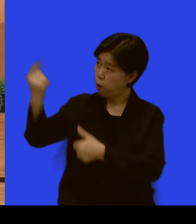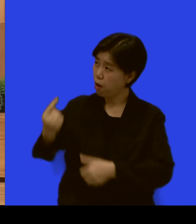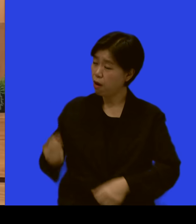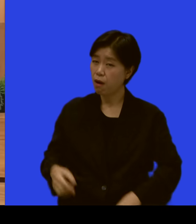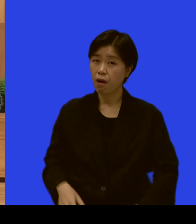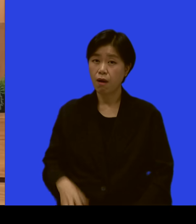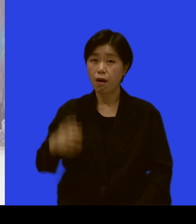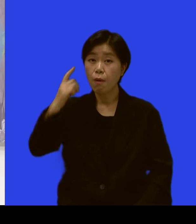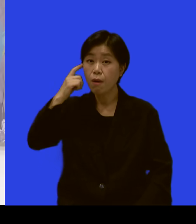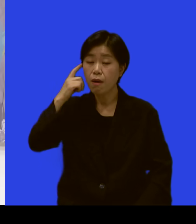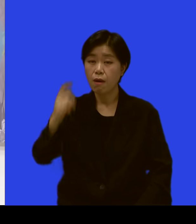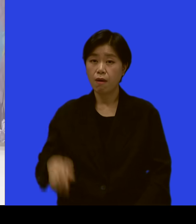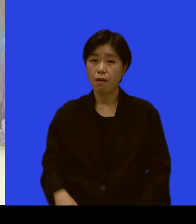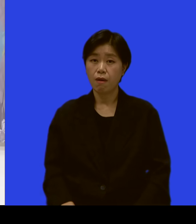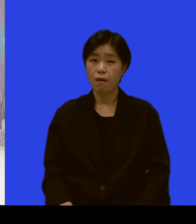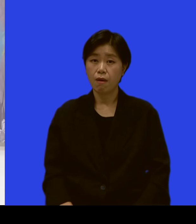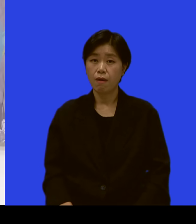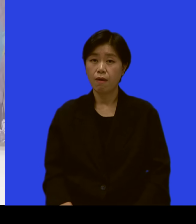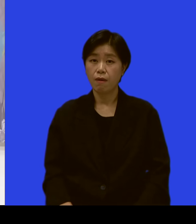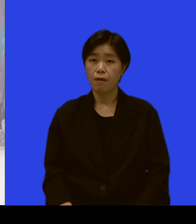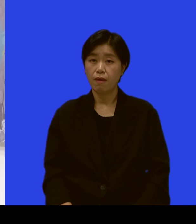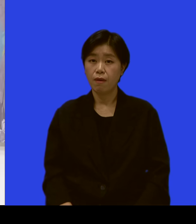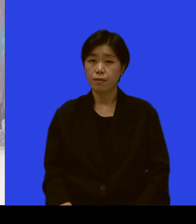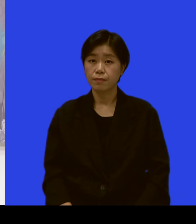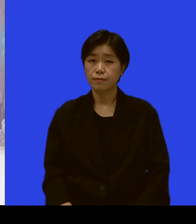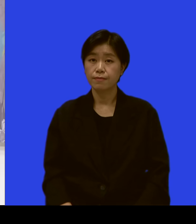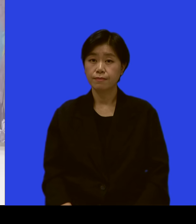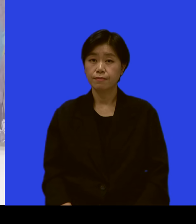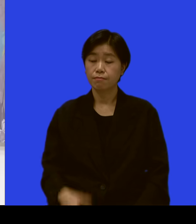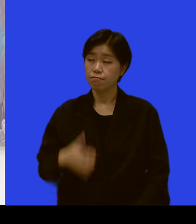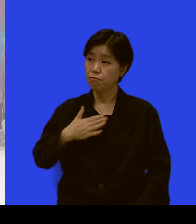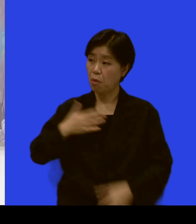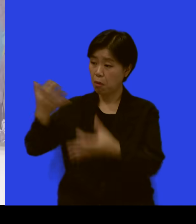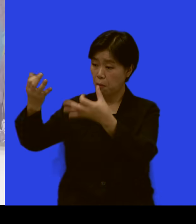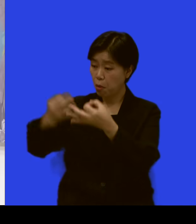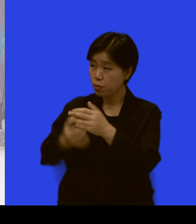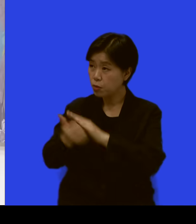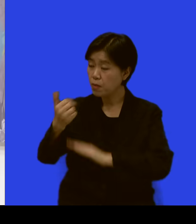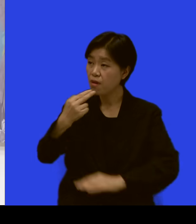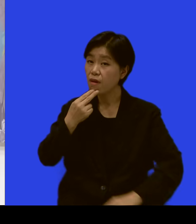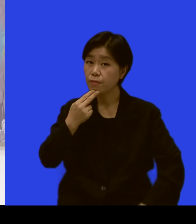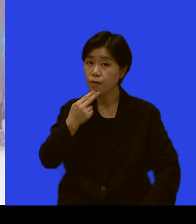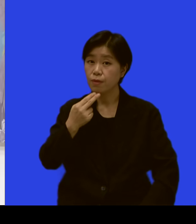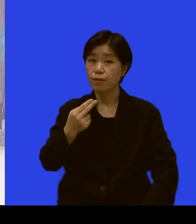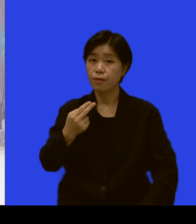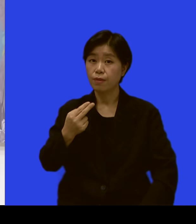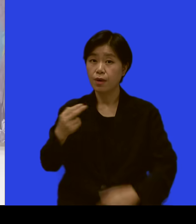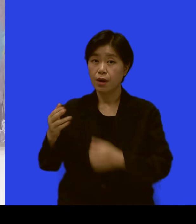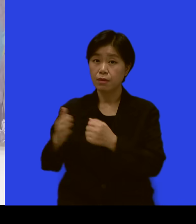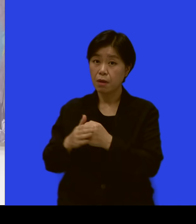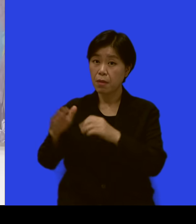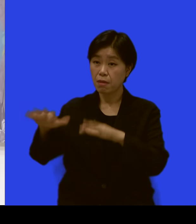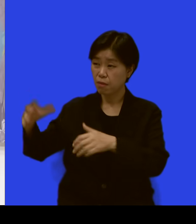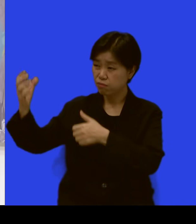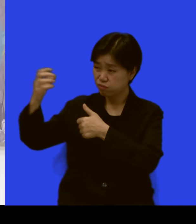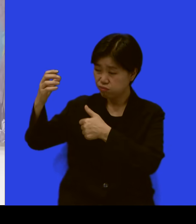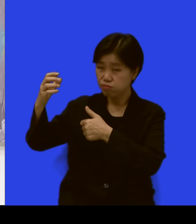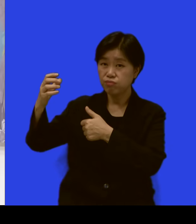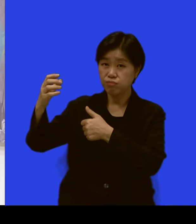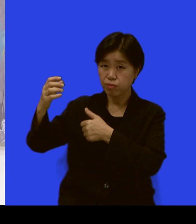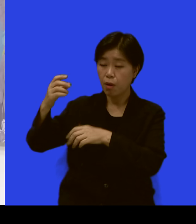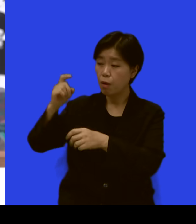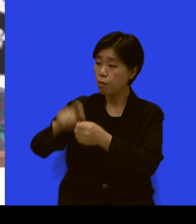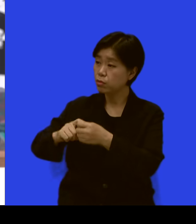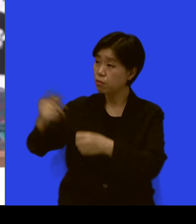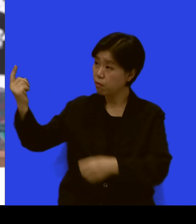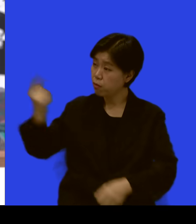들어가십니까? 이제 더 이상 뭐 소망이 없어서 네. 제가 더 이상 기대할 바가 없어가지고 이제 그거 지적하러